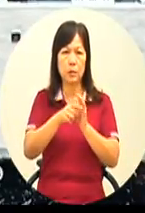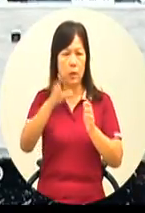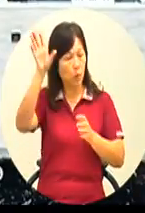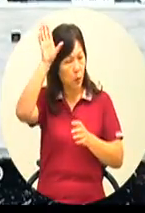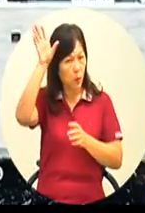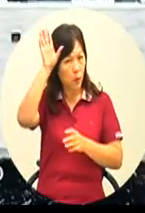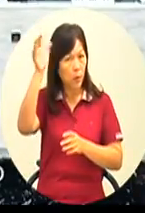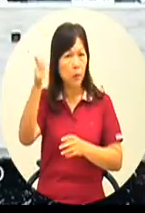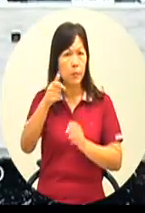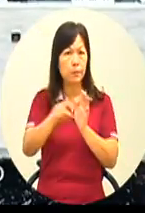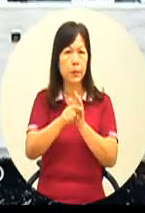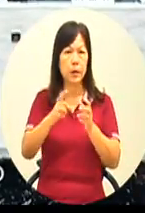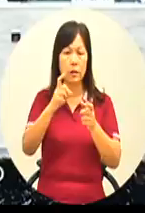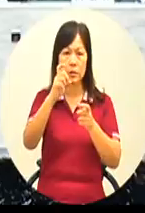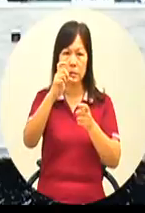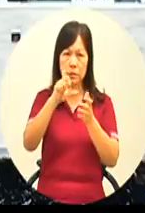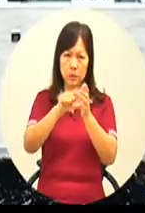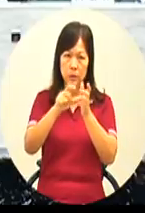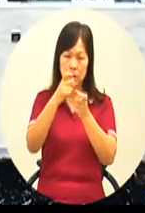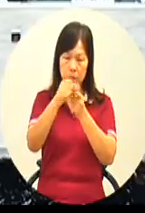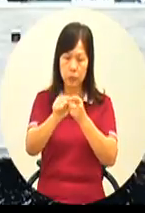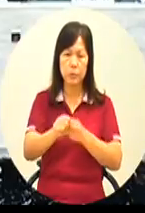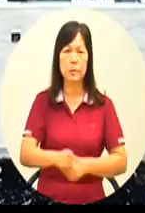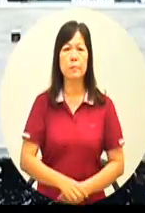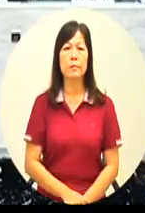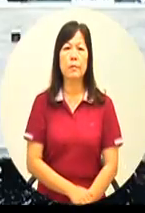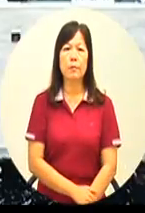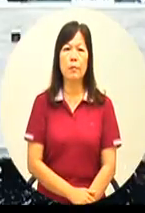议员啊，十五分钟。